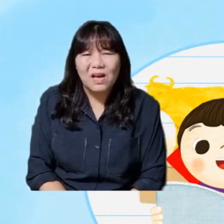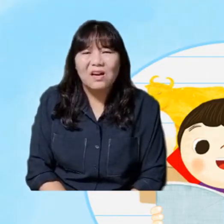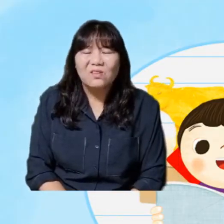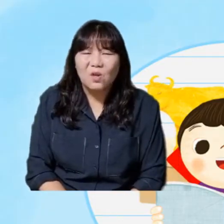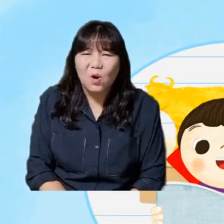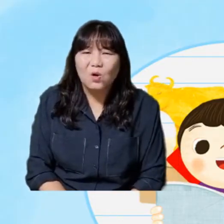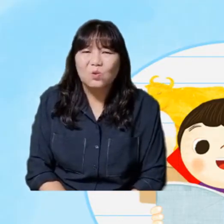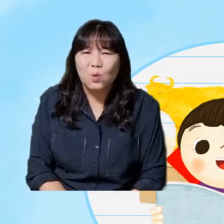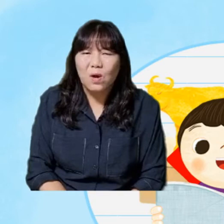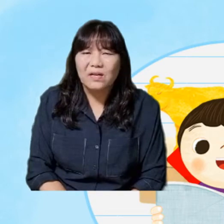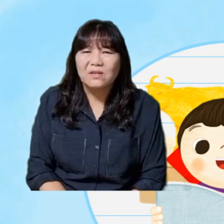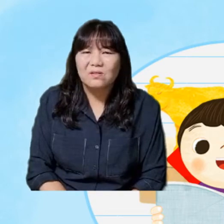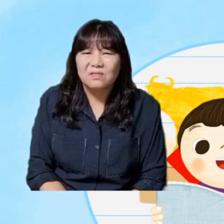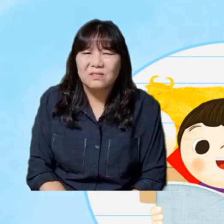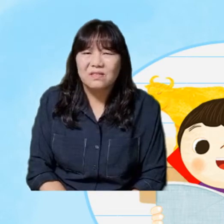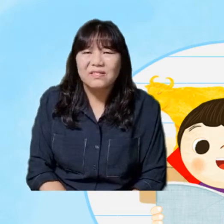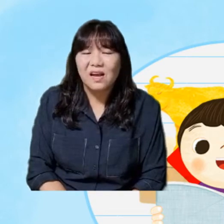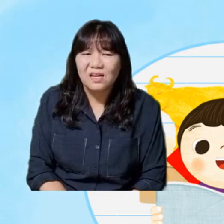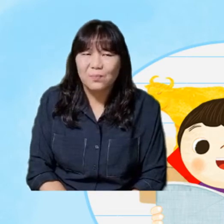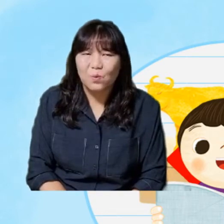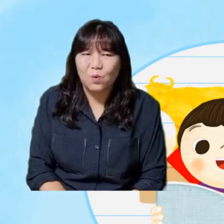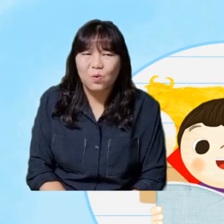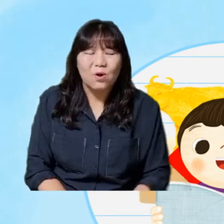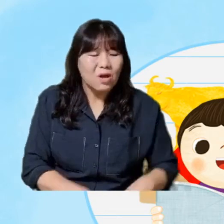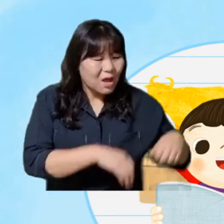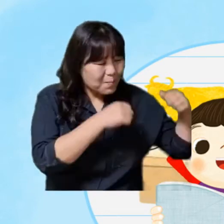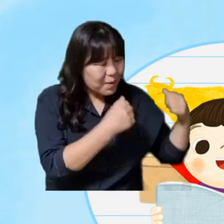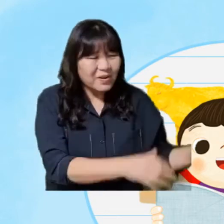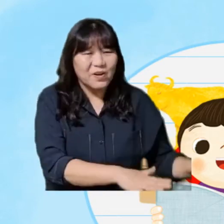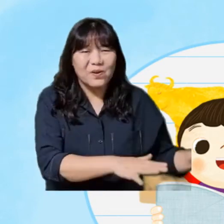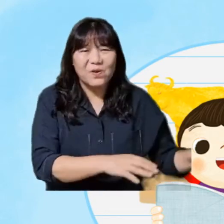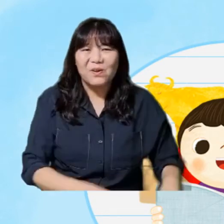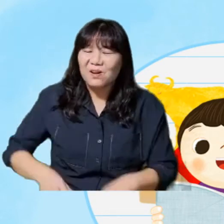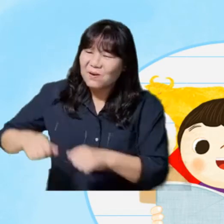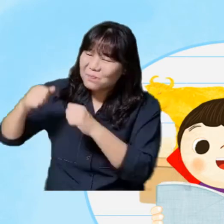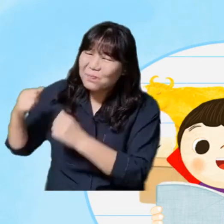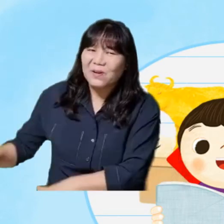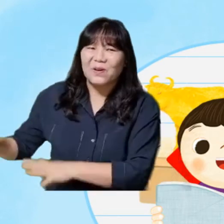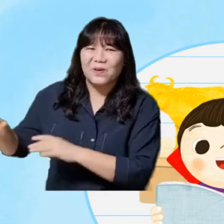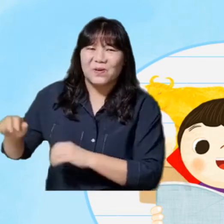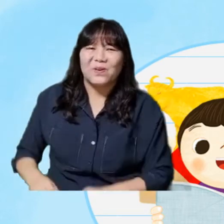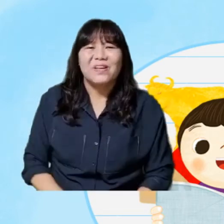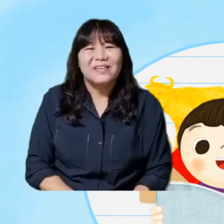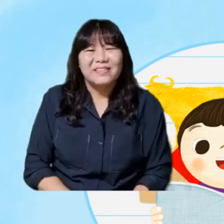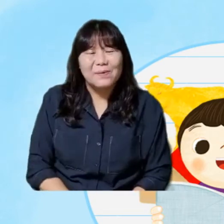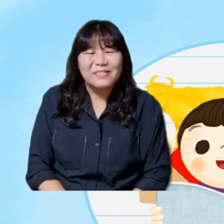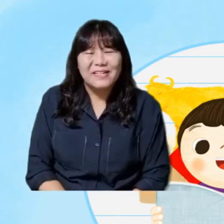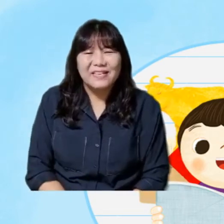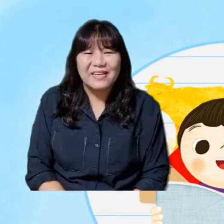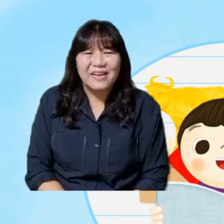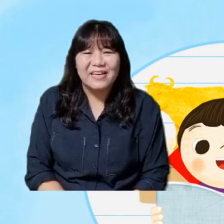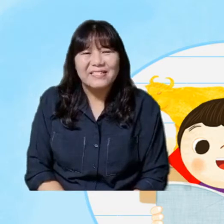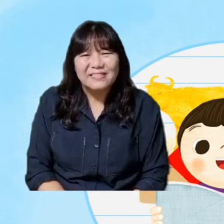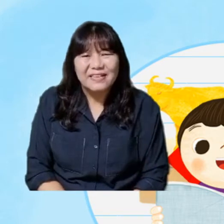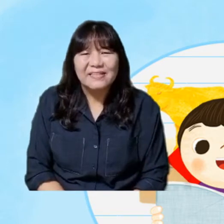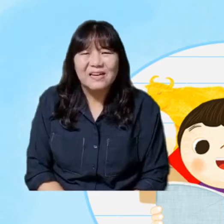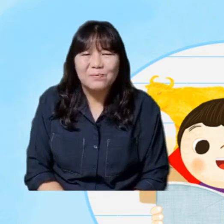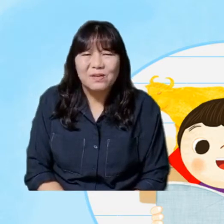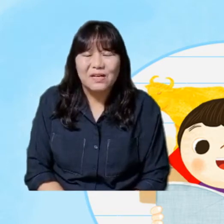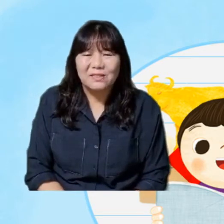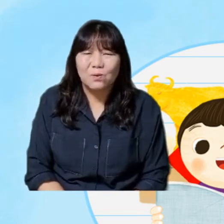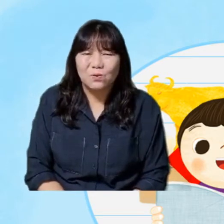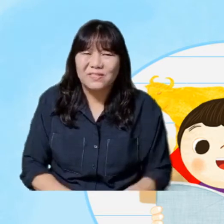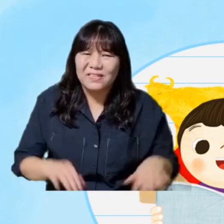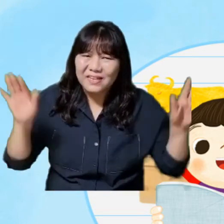하나님보다 더 좋아하는 것을 생각해 보고 버려요? 버려요. 예배 시간에